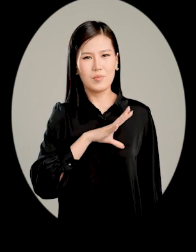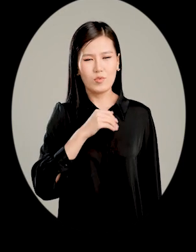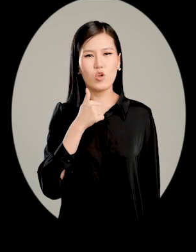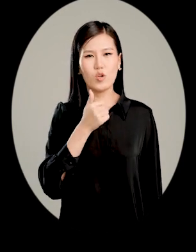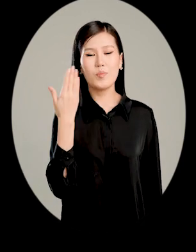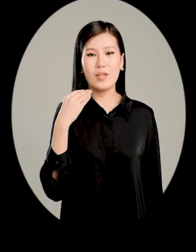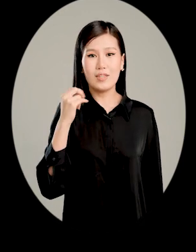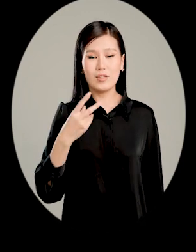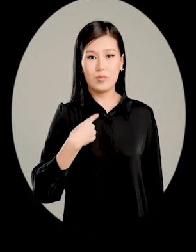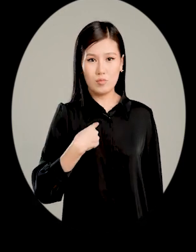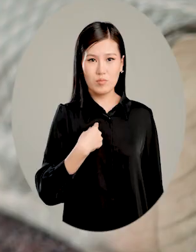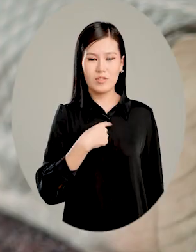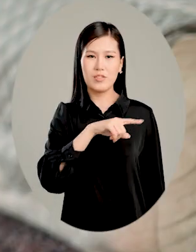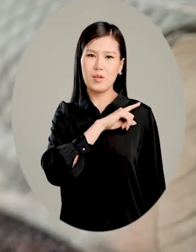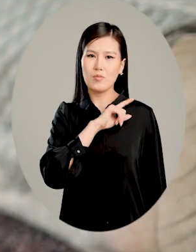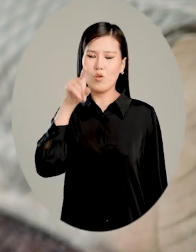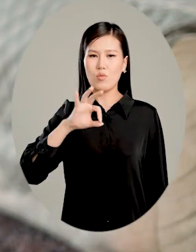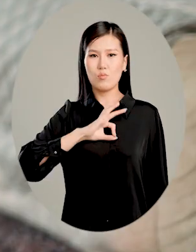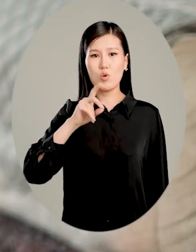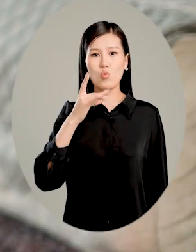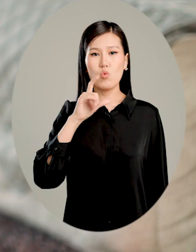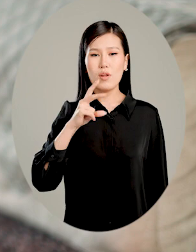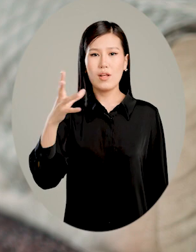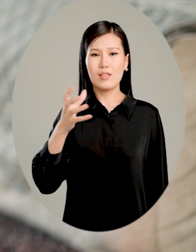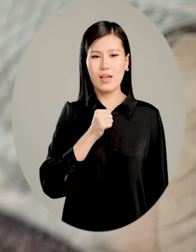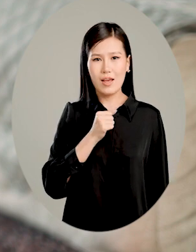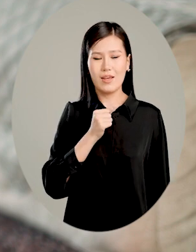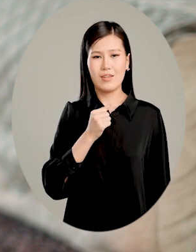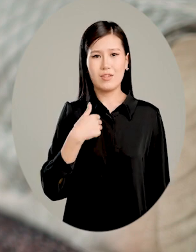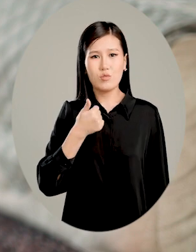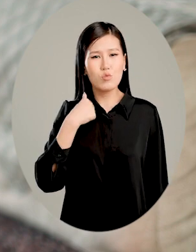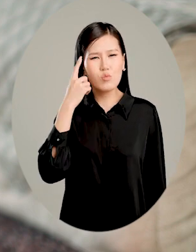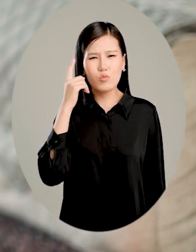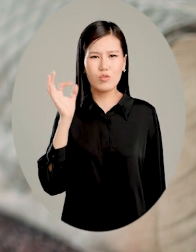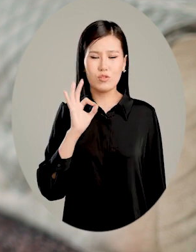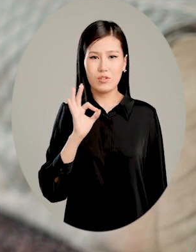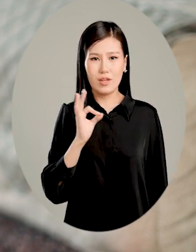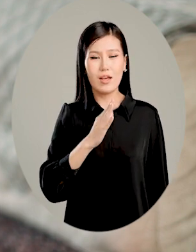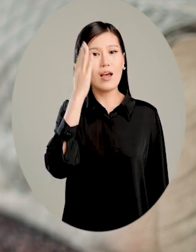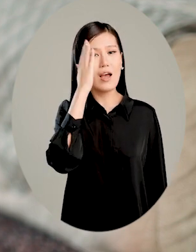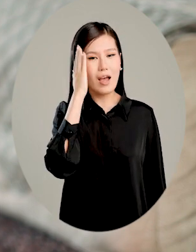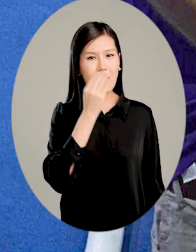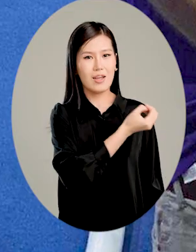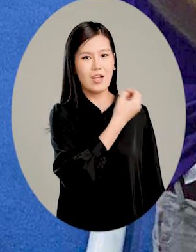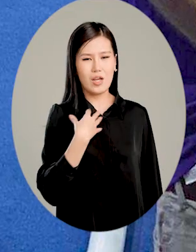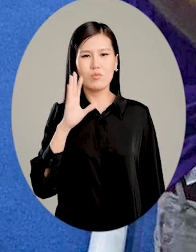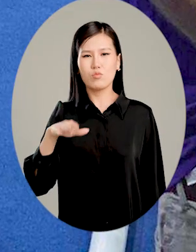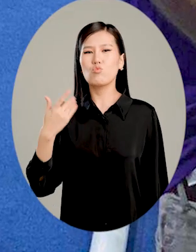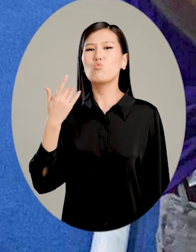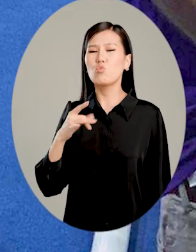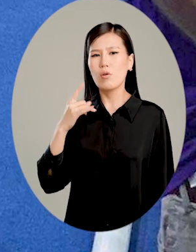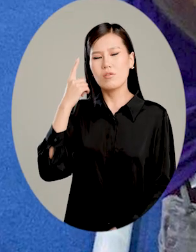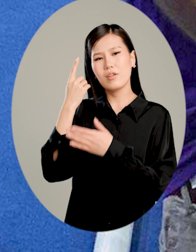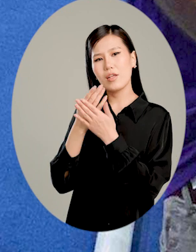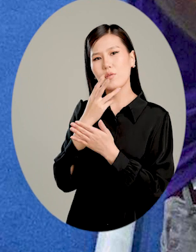олимпиад явчаад ирэх гой уйлаа би хэцээч өөрийн хүрэл медальтай болно гэж бадж явсангүй. Тэгээд